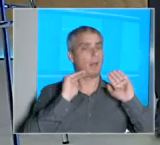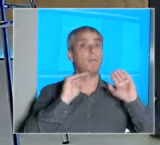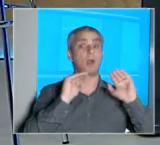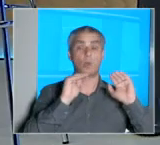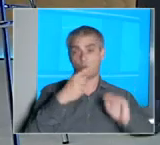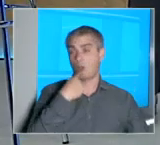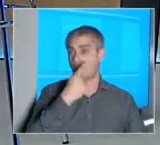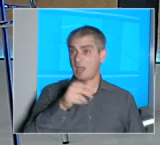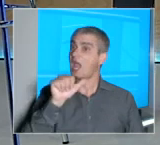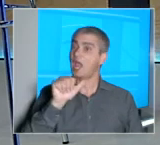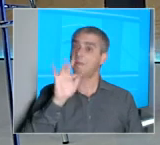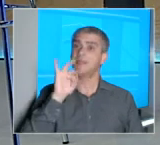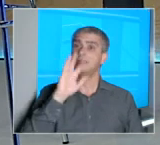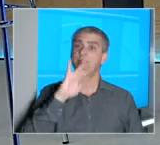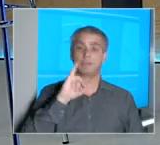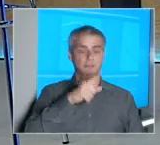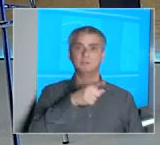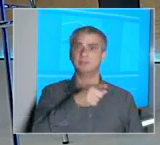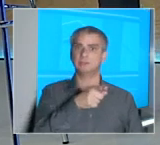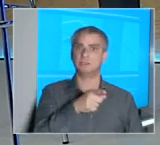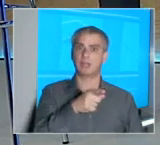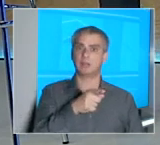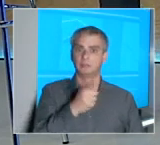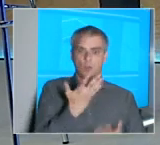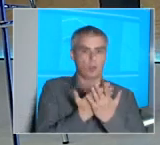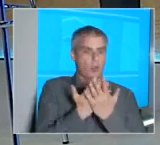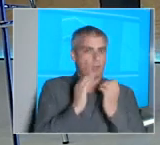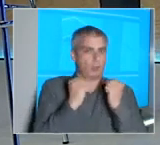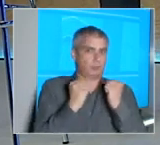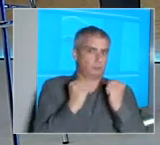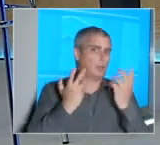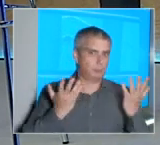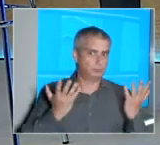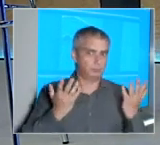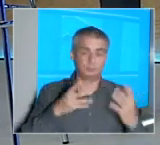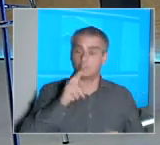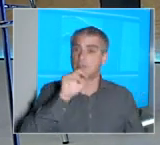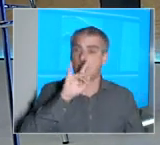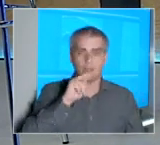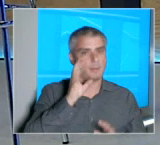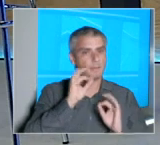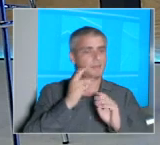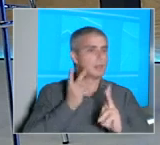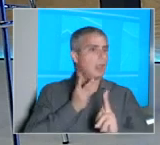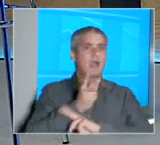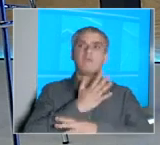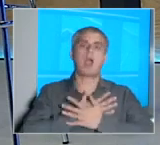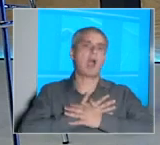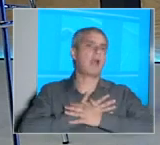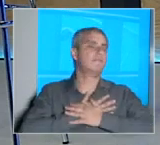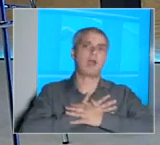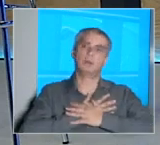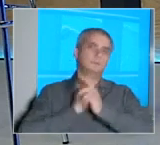ברוך, אומר אחמד טיבי. וזה בעצם, זו הוכחה מאוד חזקה לכך שנחמה באמת חצתה, אהבה שלה